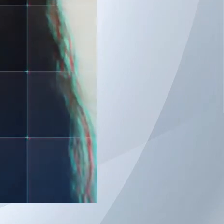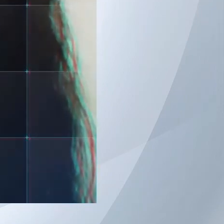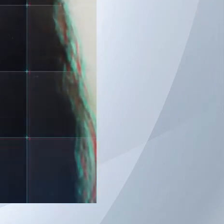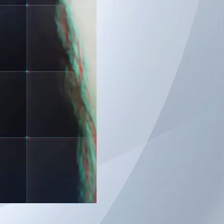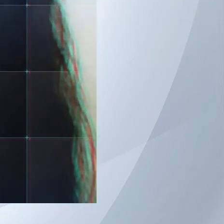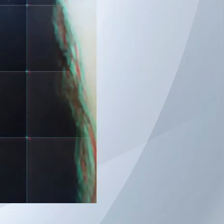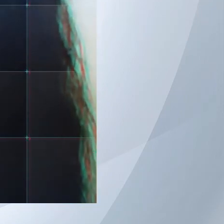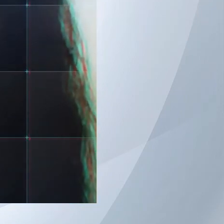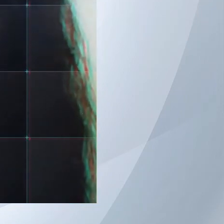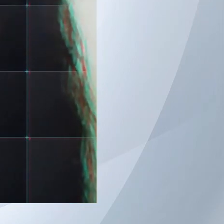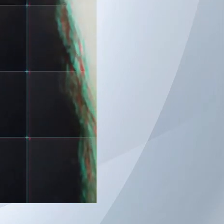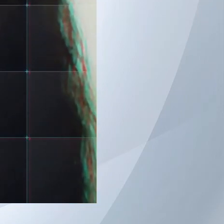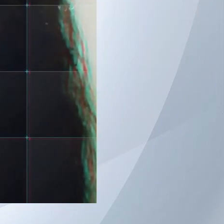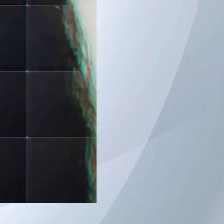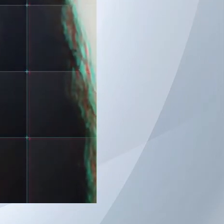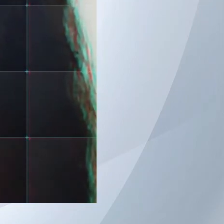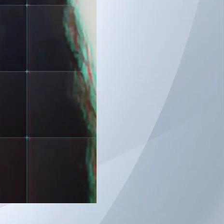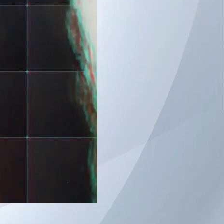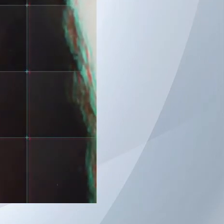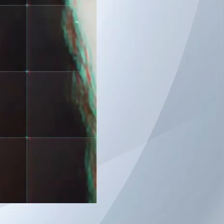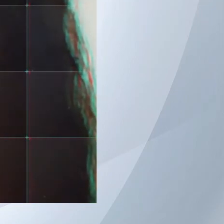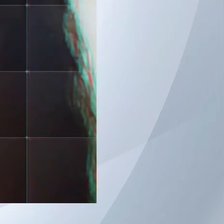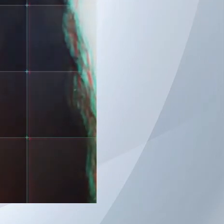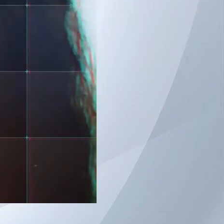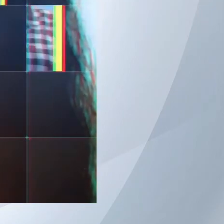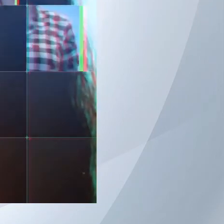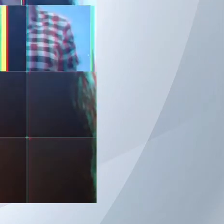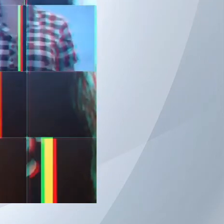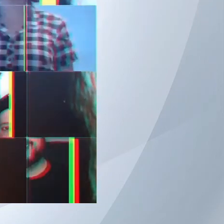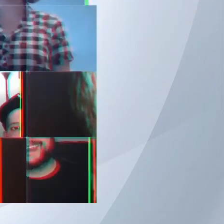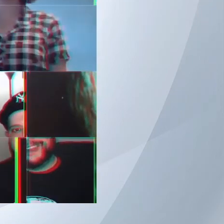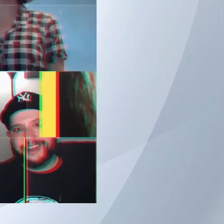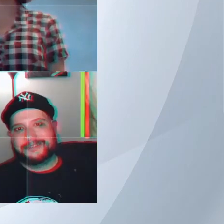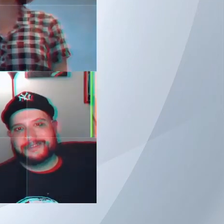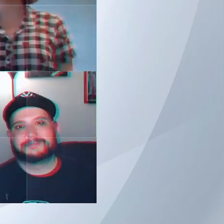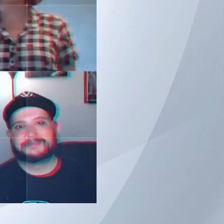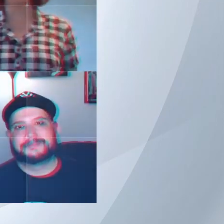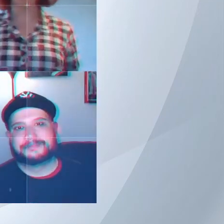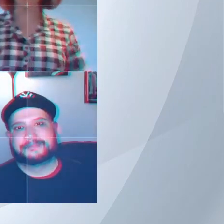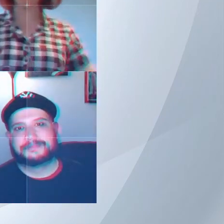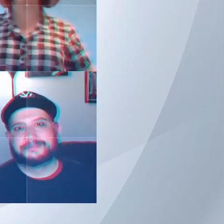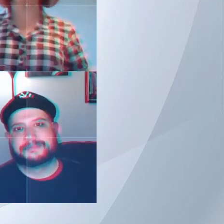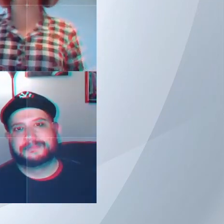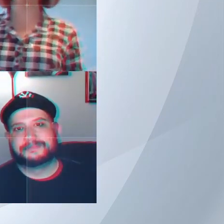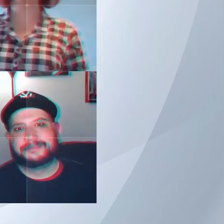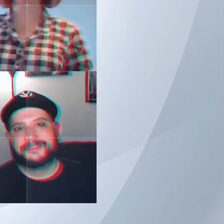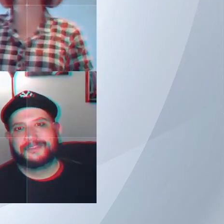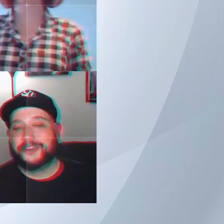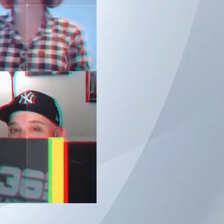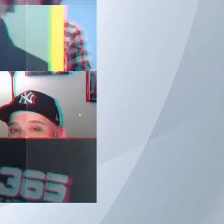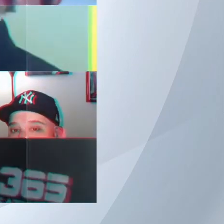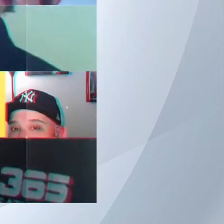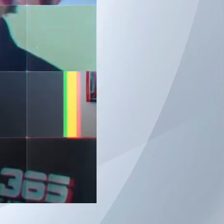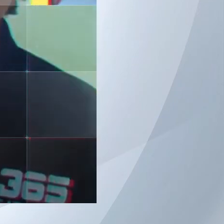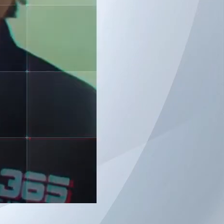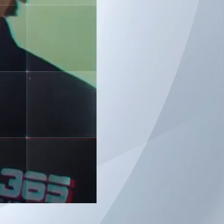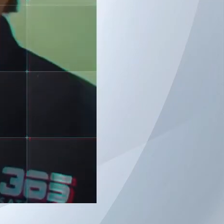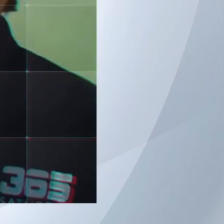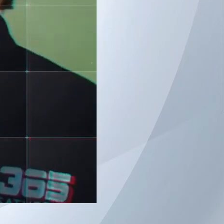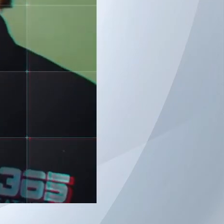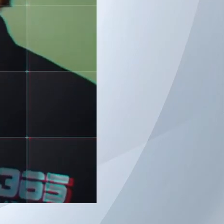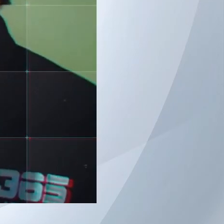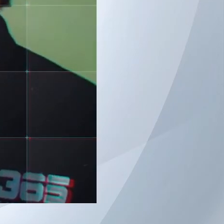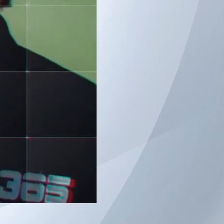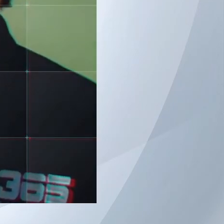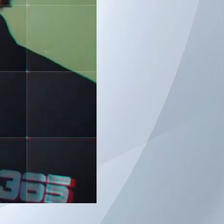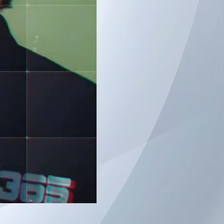Jasas. Hi. Hoi. Ik ben I'm Floor. Introspective from Austria. 日本からこんにちは。私は桑高之です。 Ciao, sono